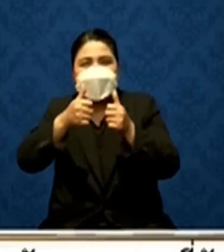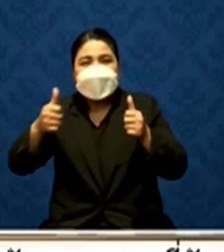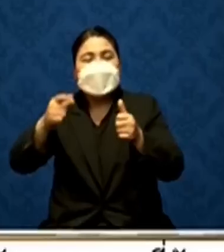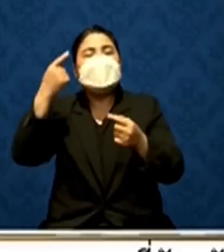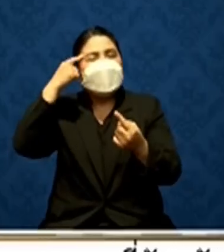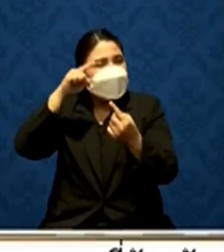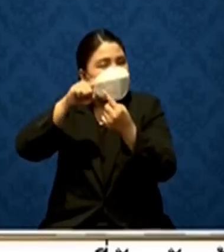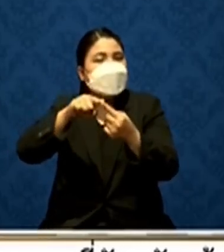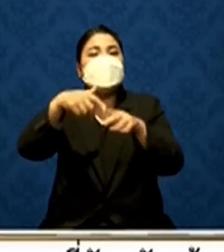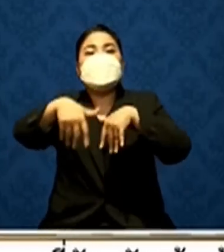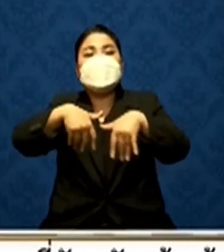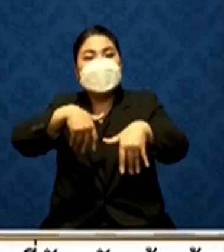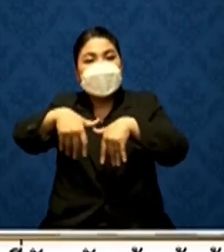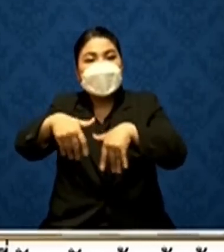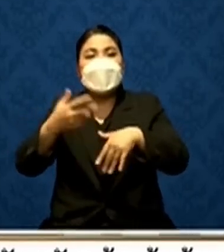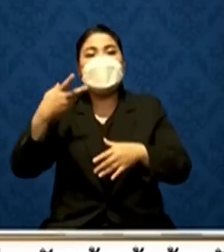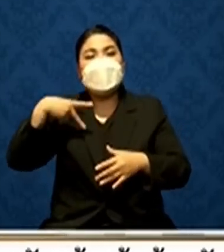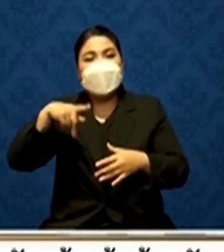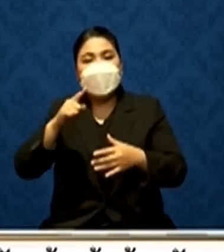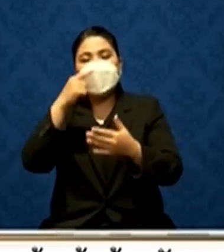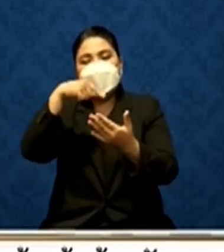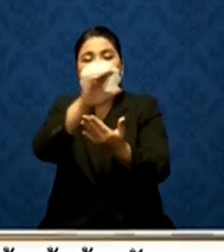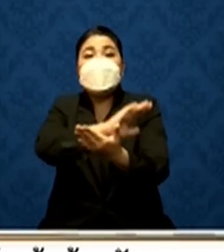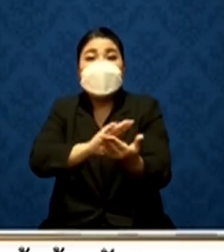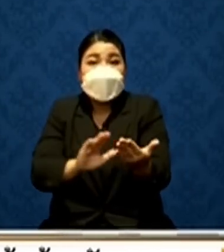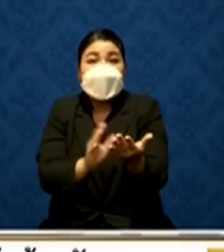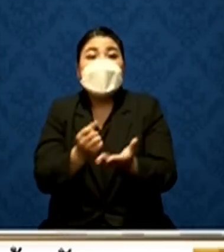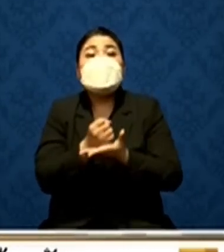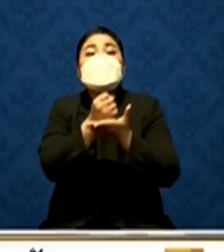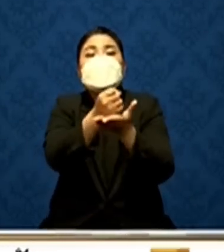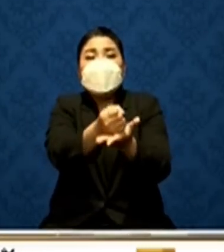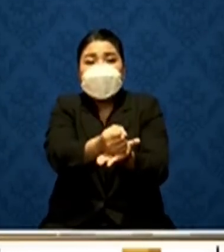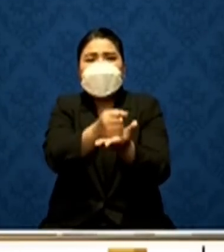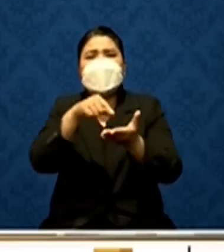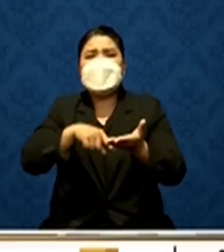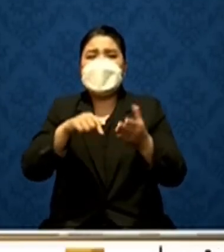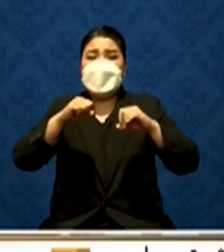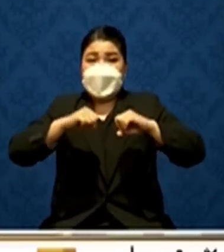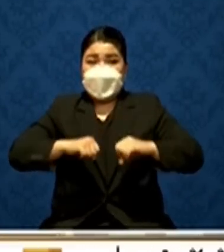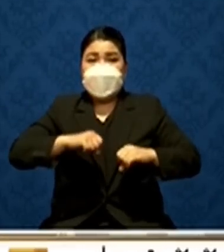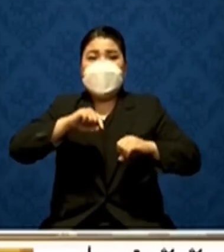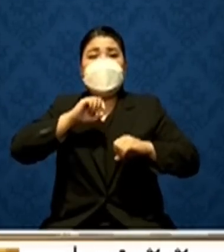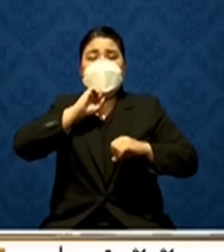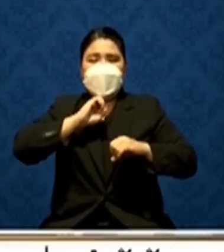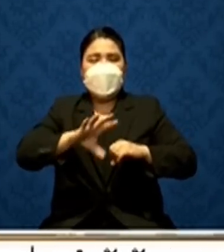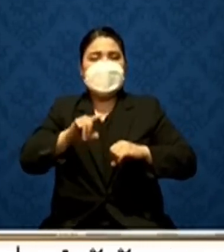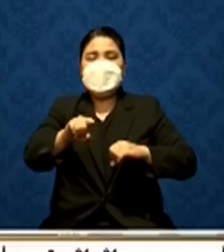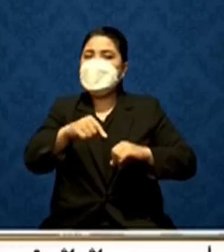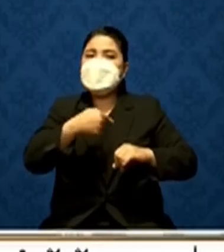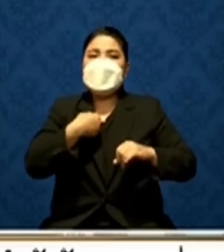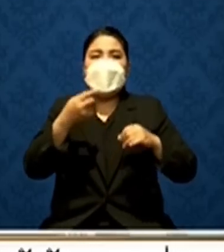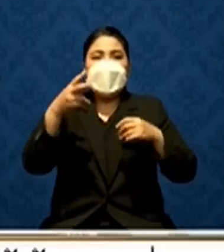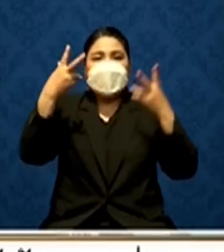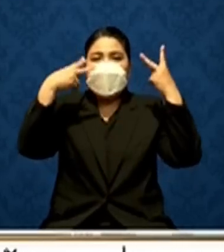ชนชาวไทยเห็นแก่ประโยชน์ประเทศชาติบ้านเมืองช่วยกันลงมติไม่ไว้วางใจพลเอก